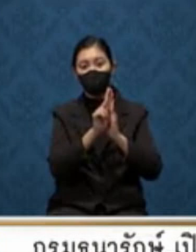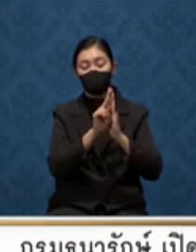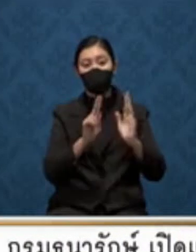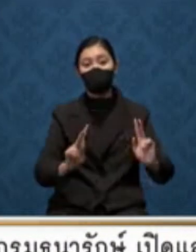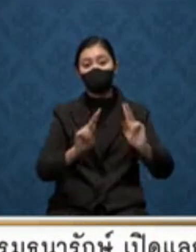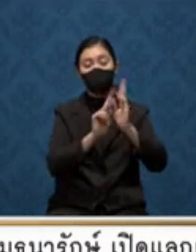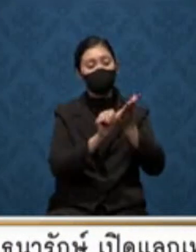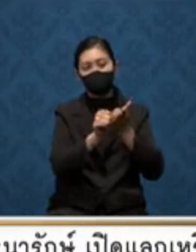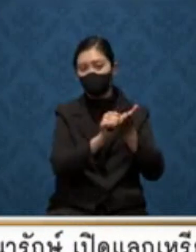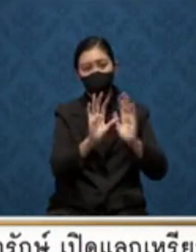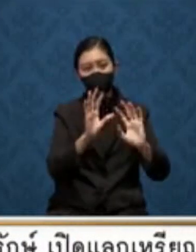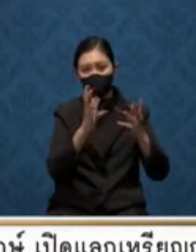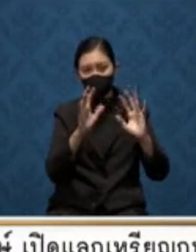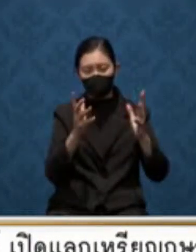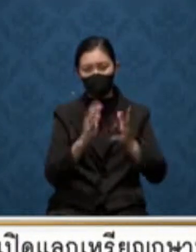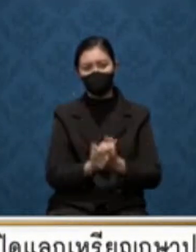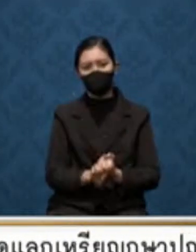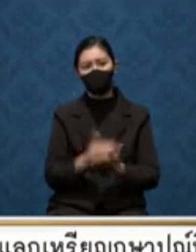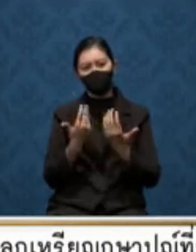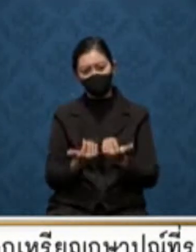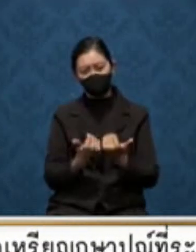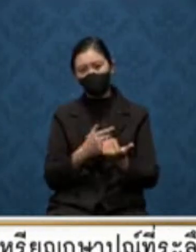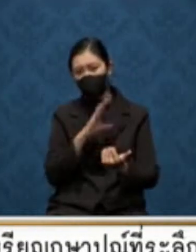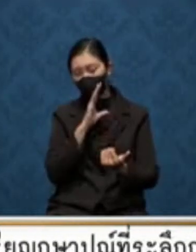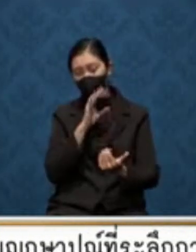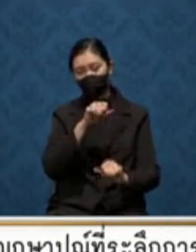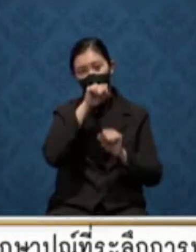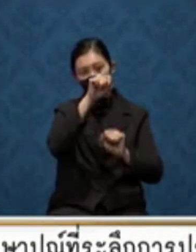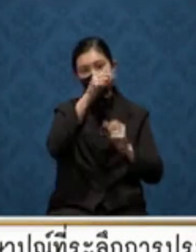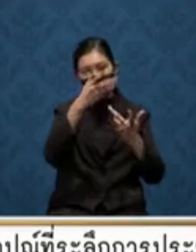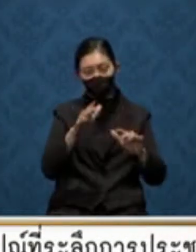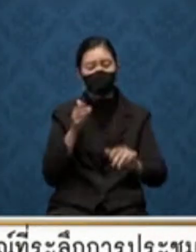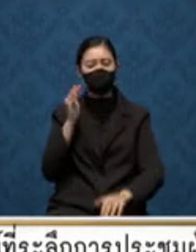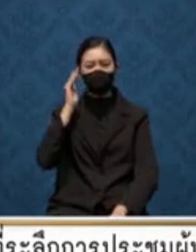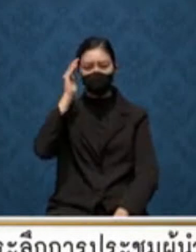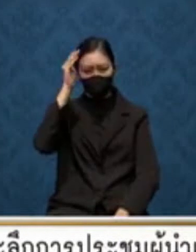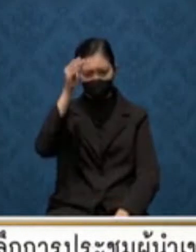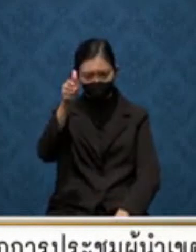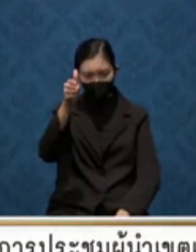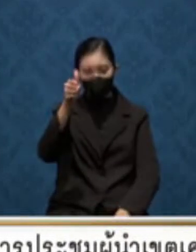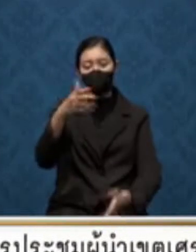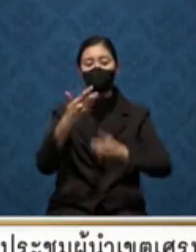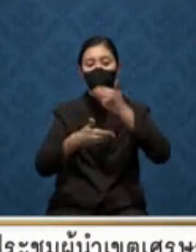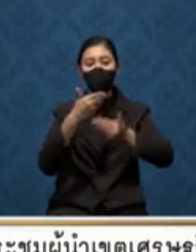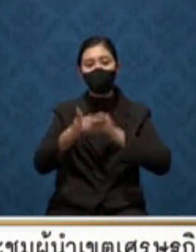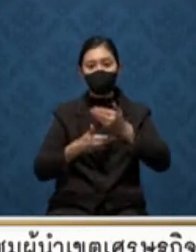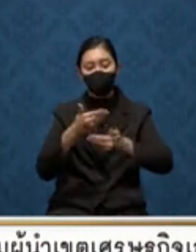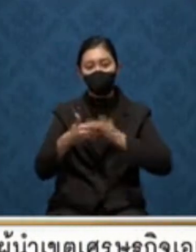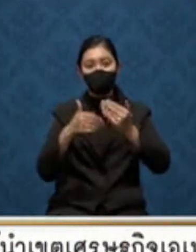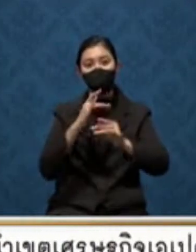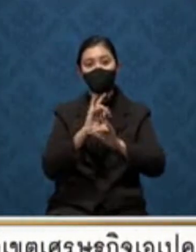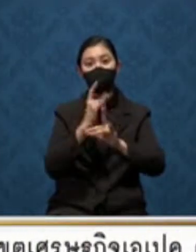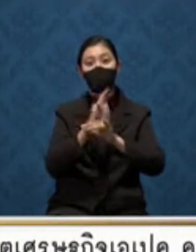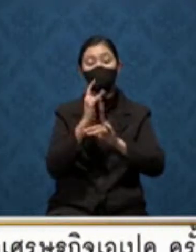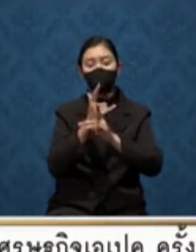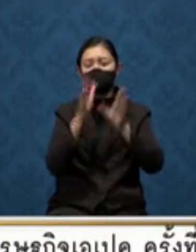นไม่เป็นสิ่งที่จะยืนยันให้เกิความมนใจไดเลยว่า why dzieciทางของตลาดเรื่ของสุรา